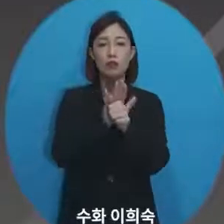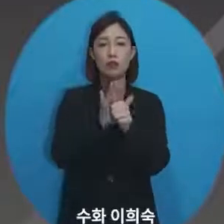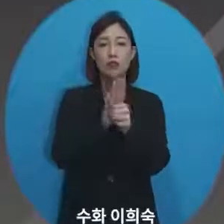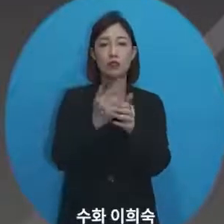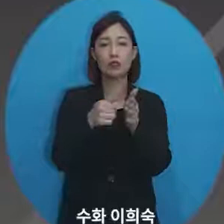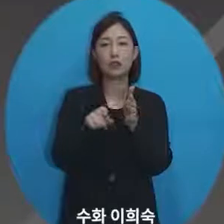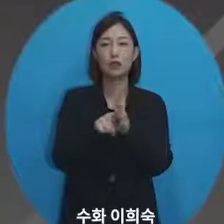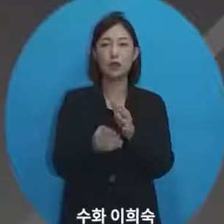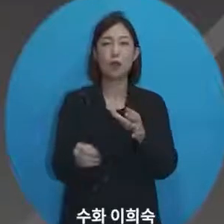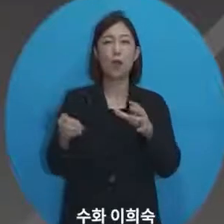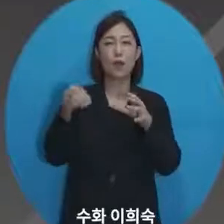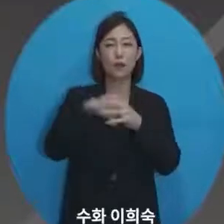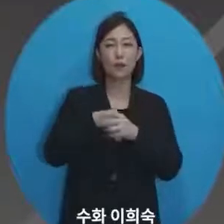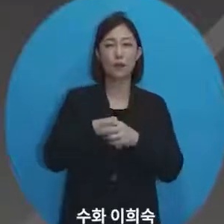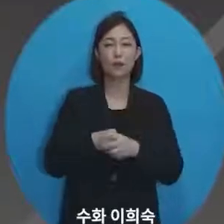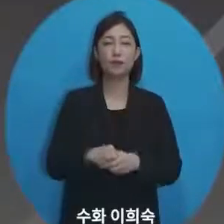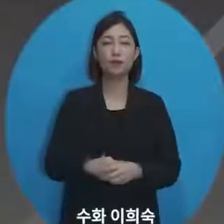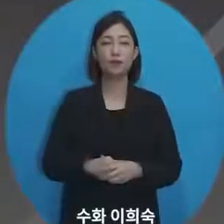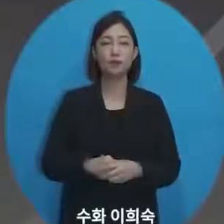때 좀 더